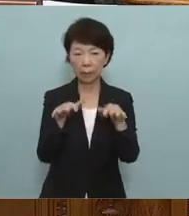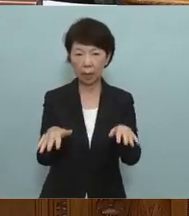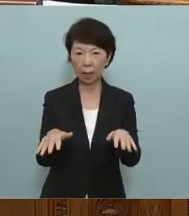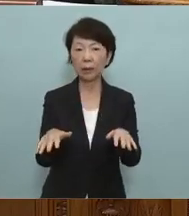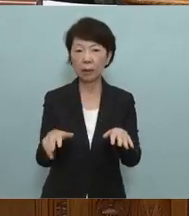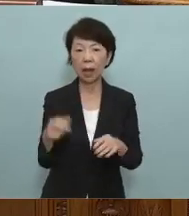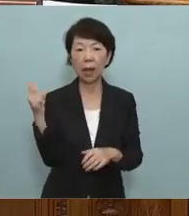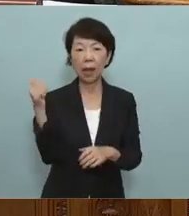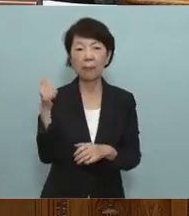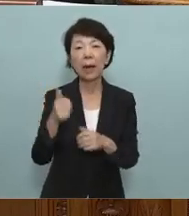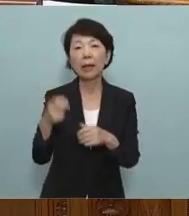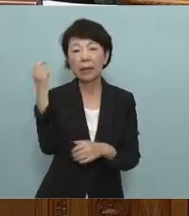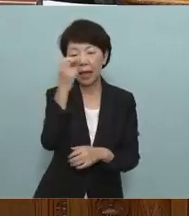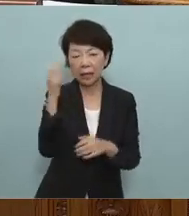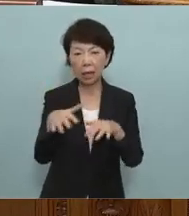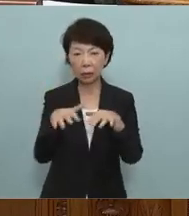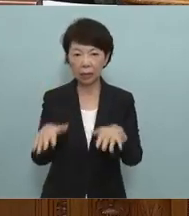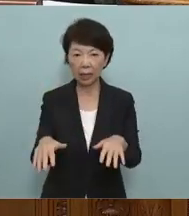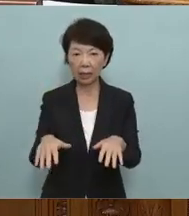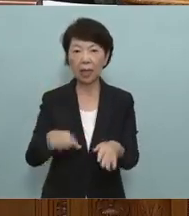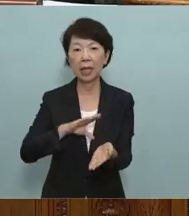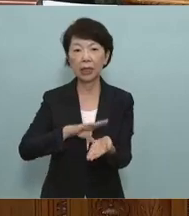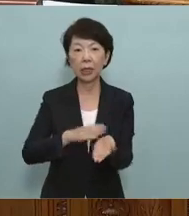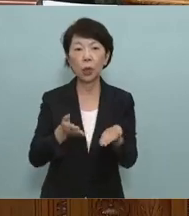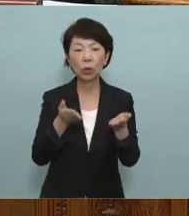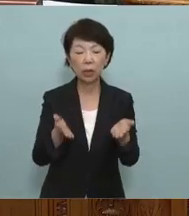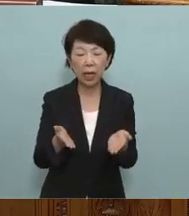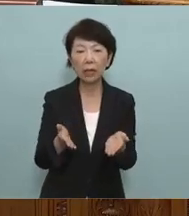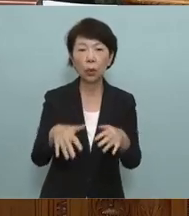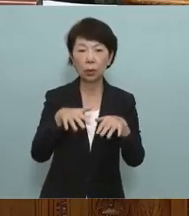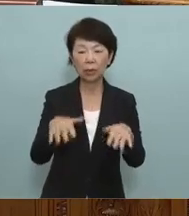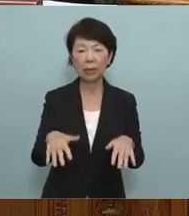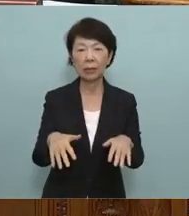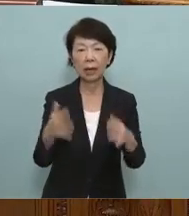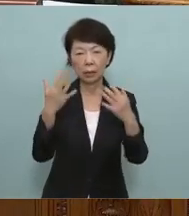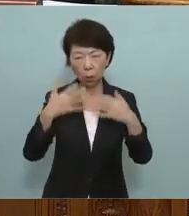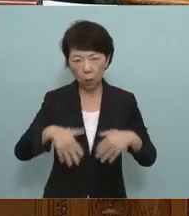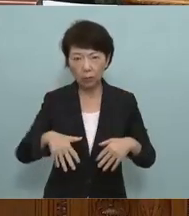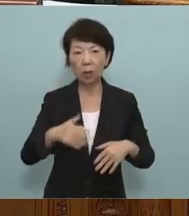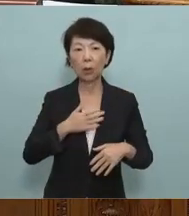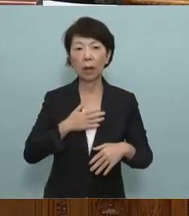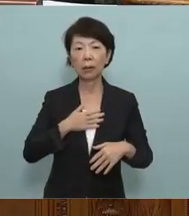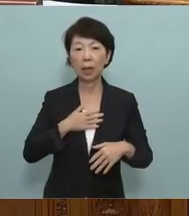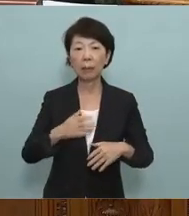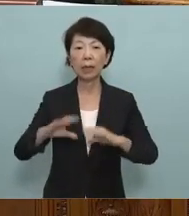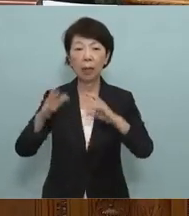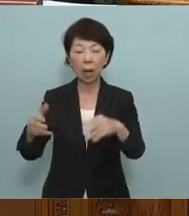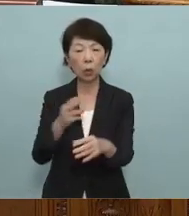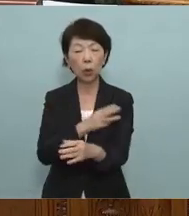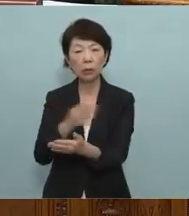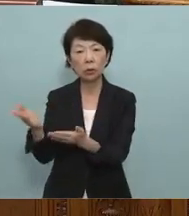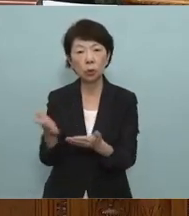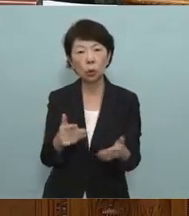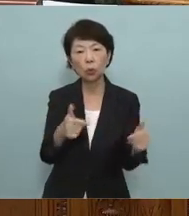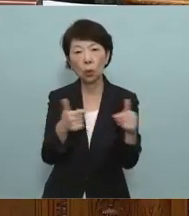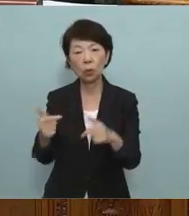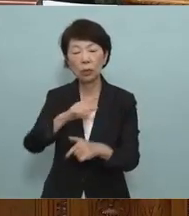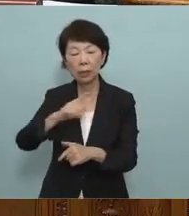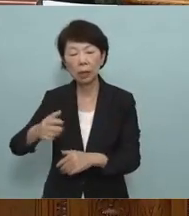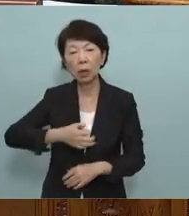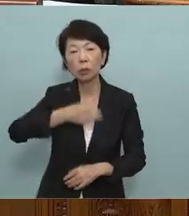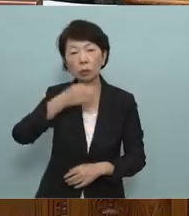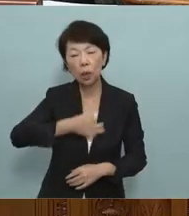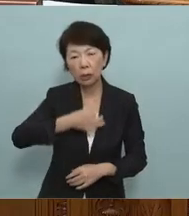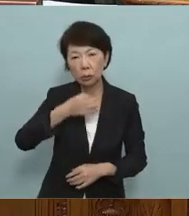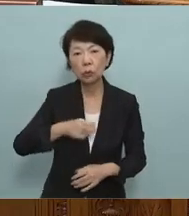査体制や医療提供体制の脆弱性とともに、海外からのワクチン供給の遅れなどが不安視される